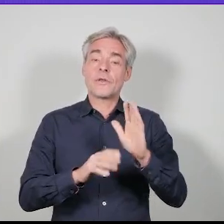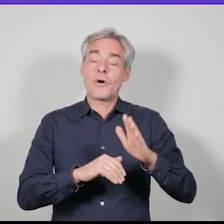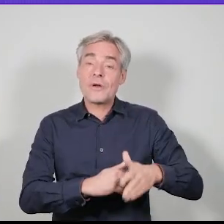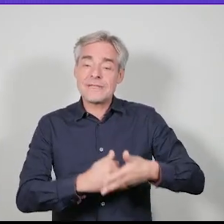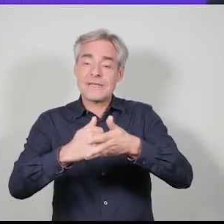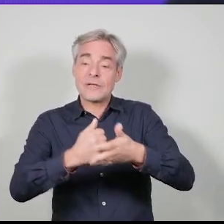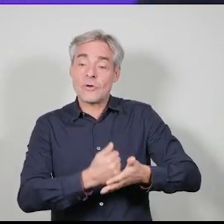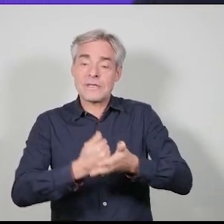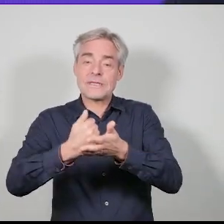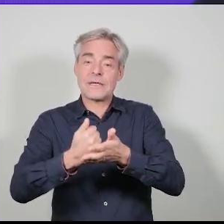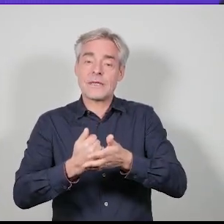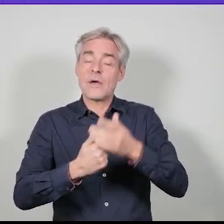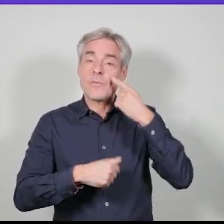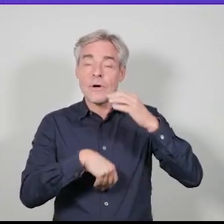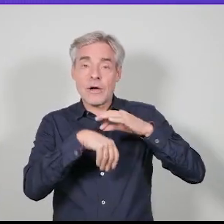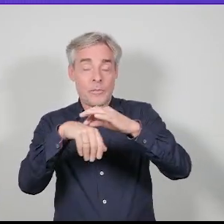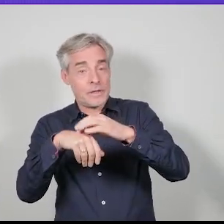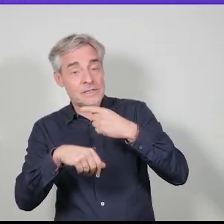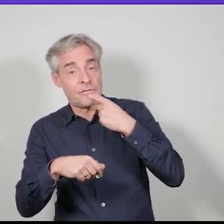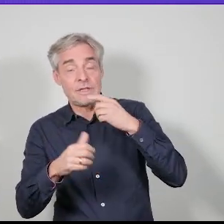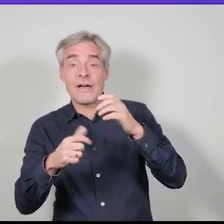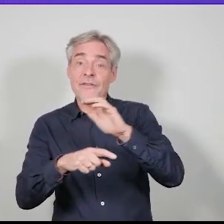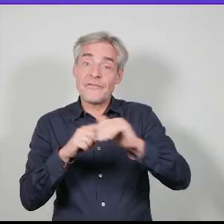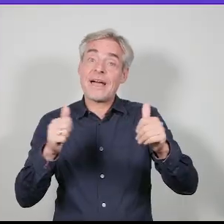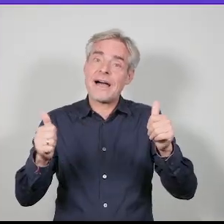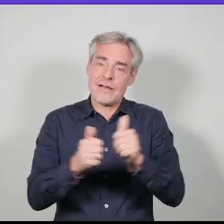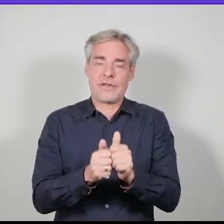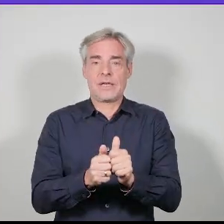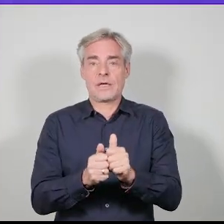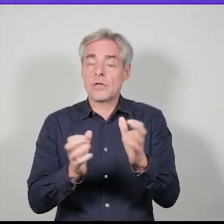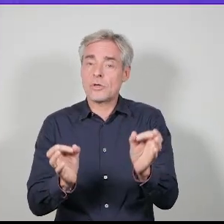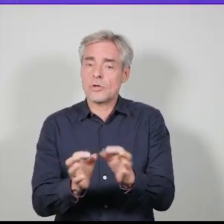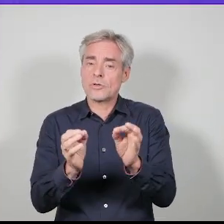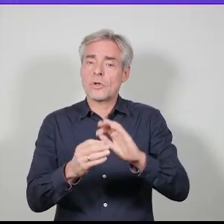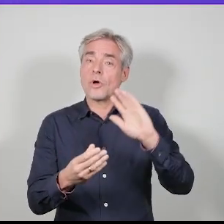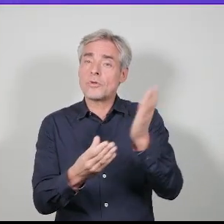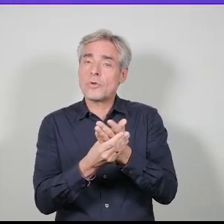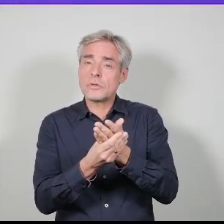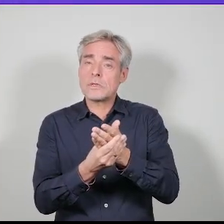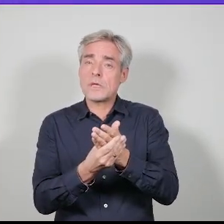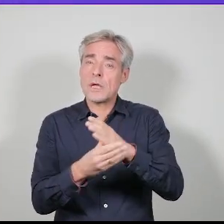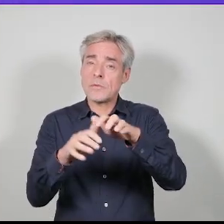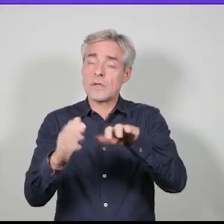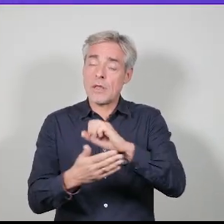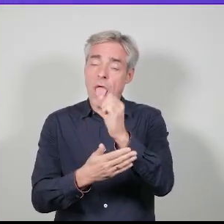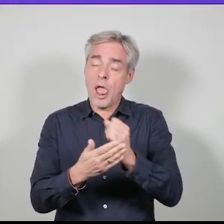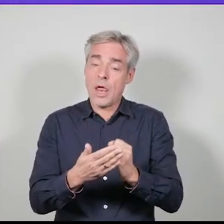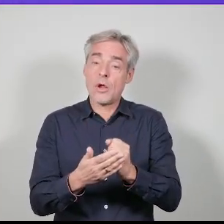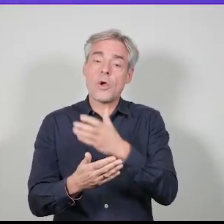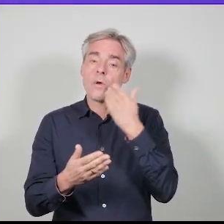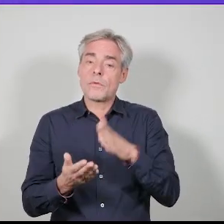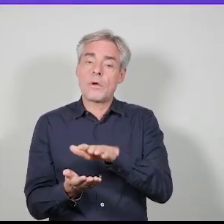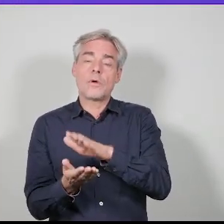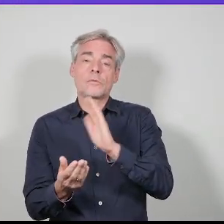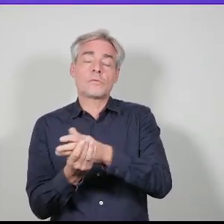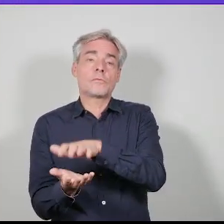quand même, parce qu'être accompagné, c'est aussi faire avec. Et des fois, remplir un dossier ou autre, on peut laisser le dossier sur la